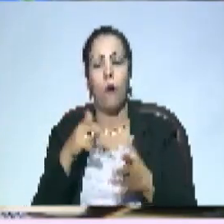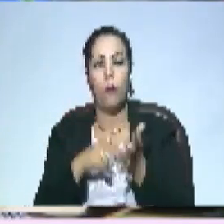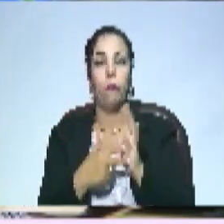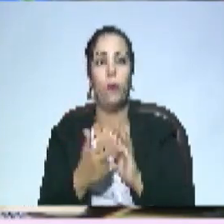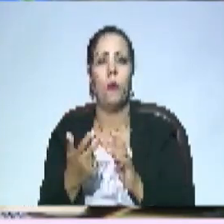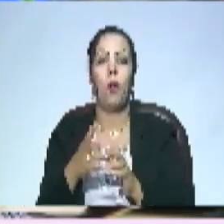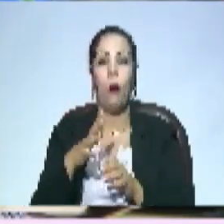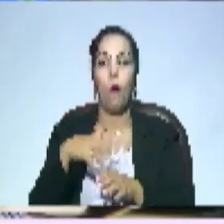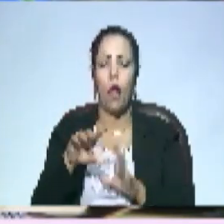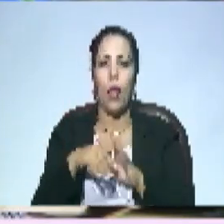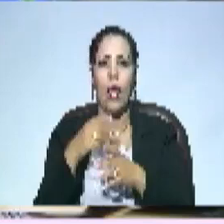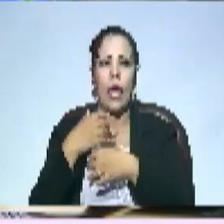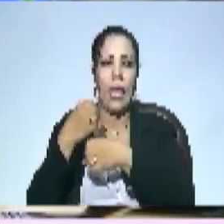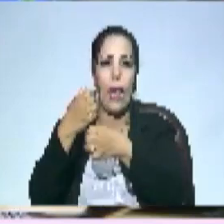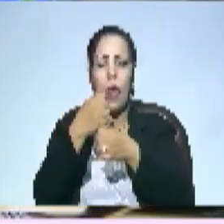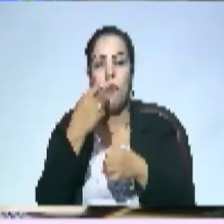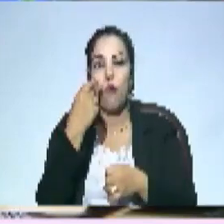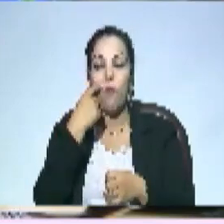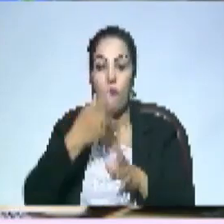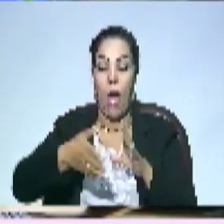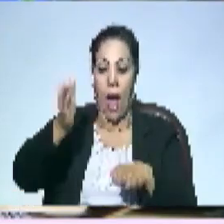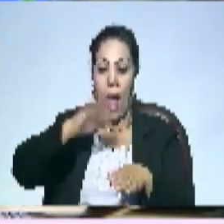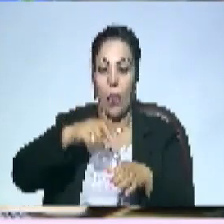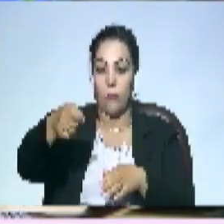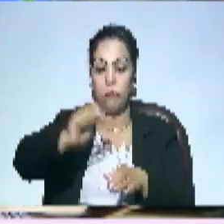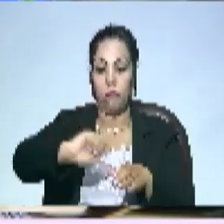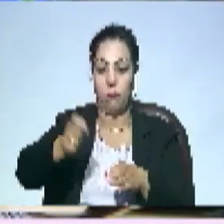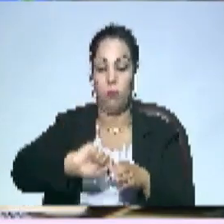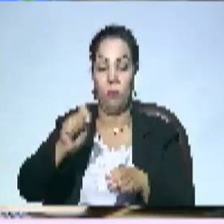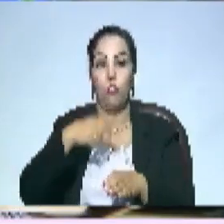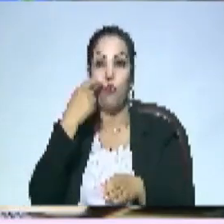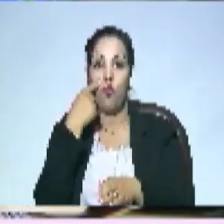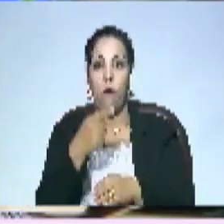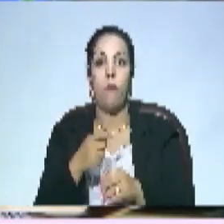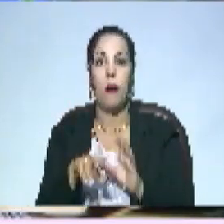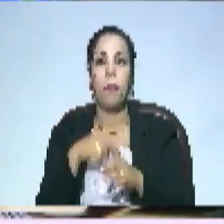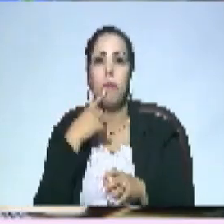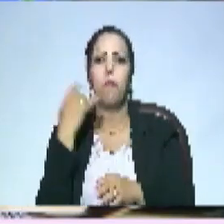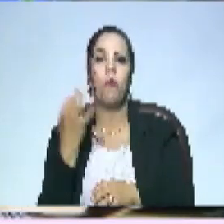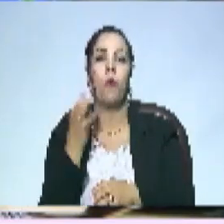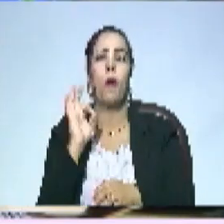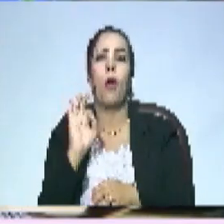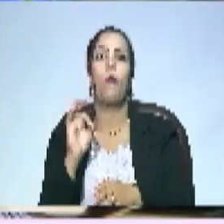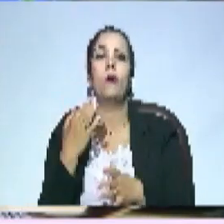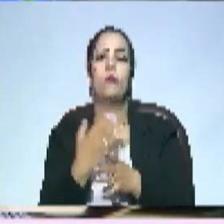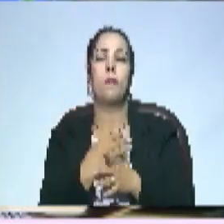الكريم. ياه. هي دي حاجة من الحاجات